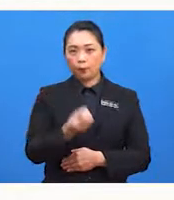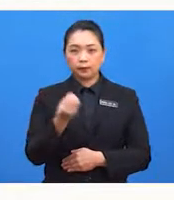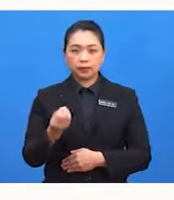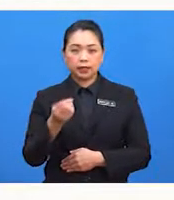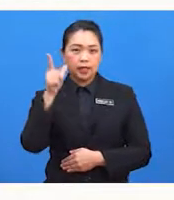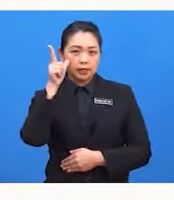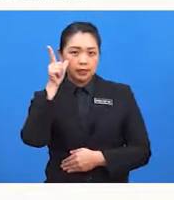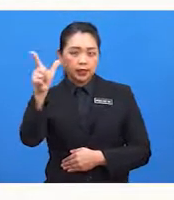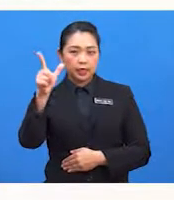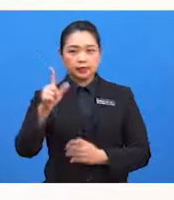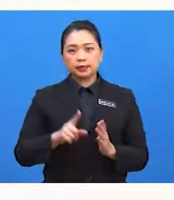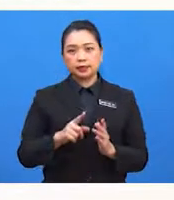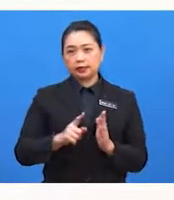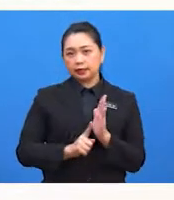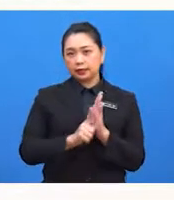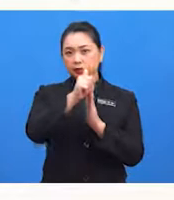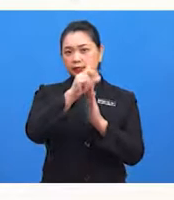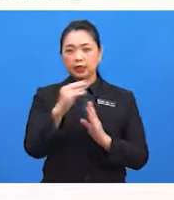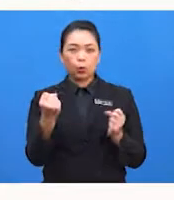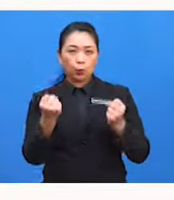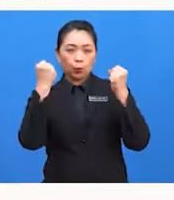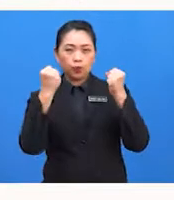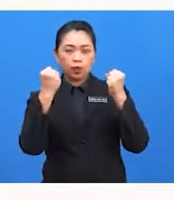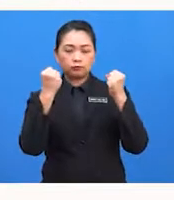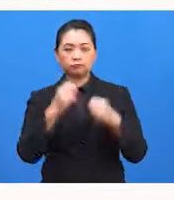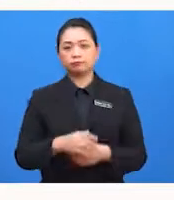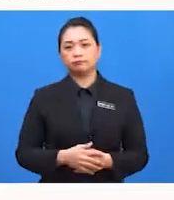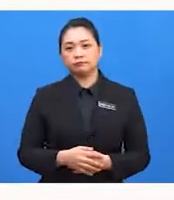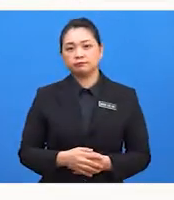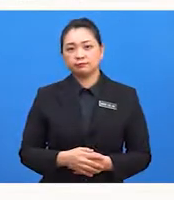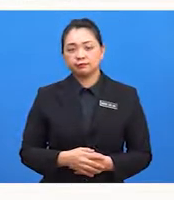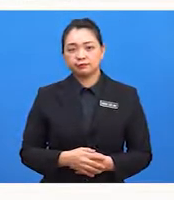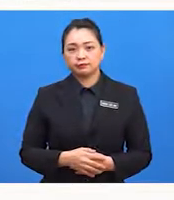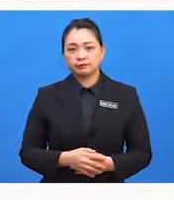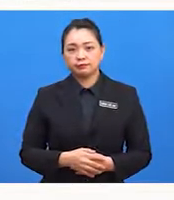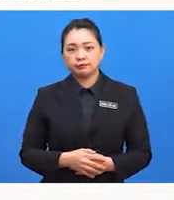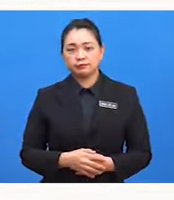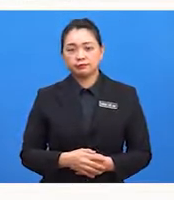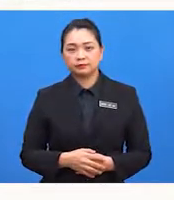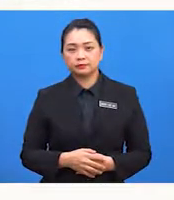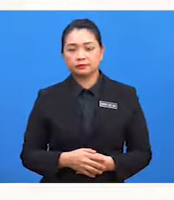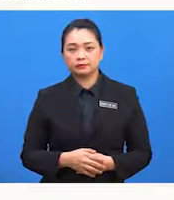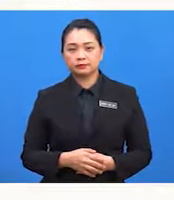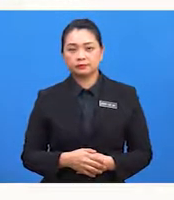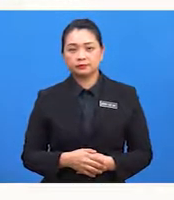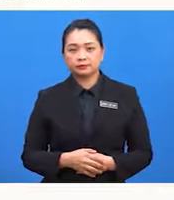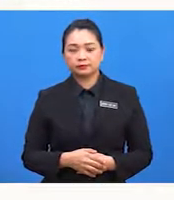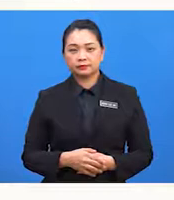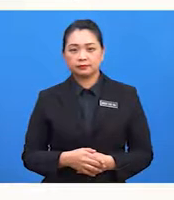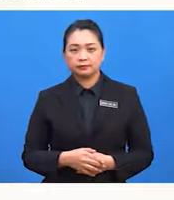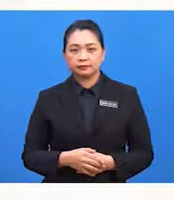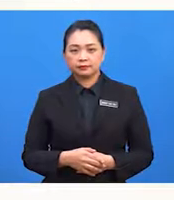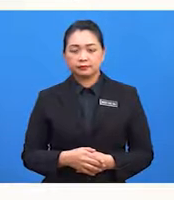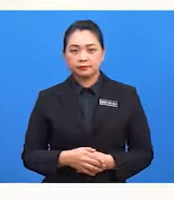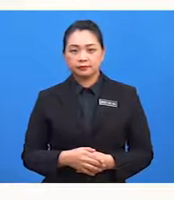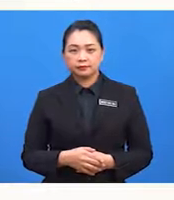kelihatan tinggi, kuat dan kukuh. seperti gambar